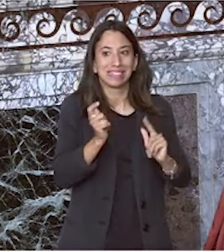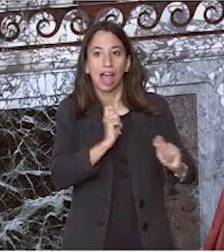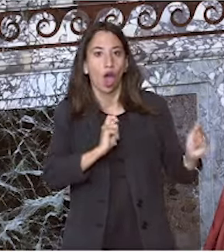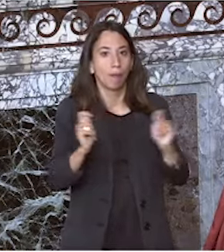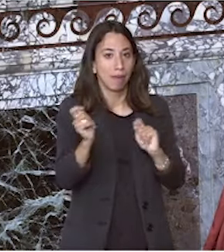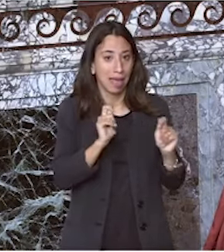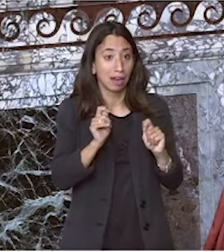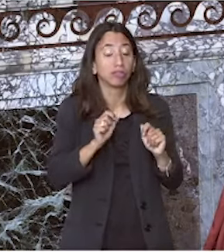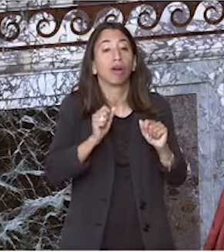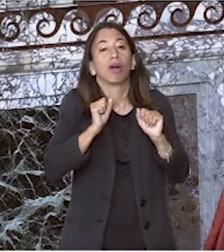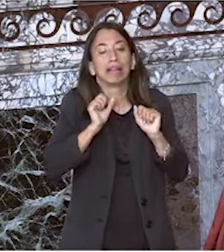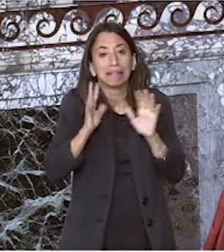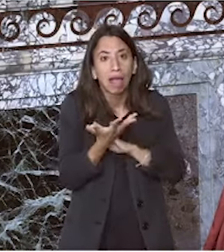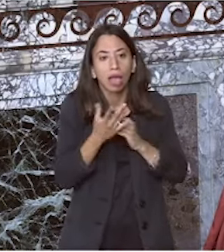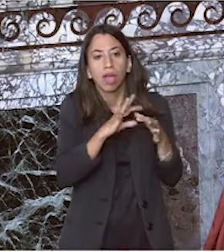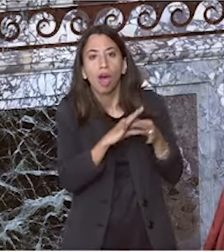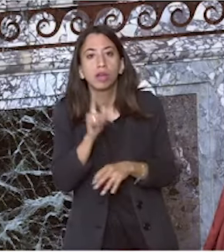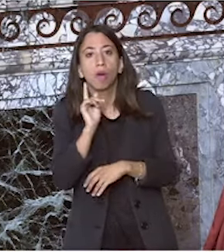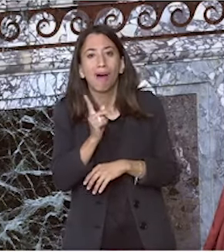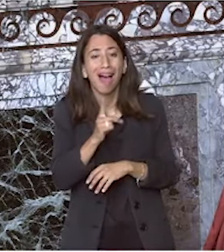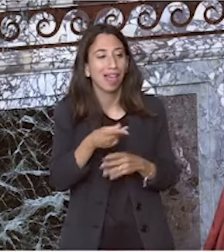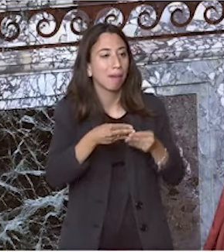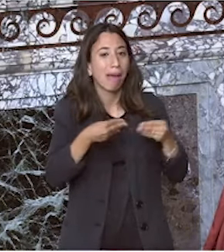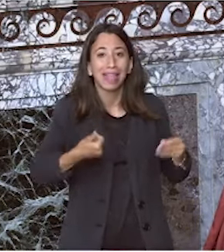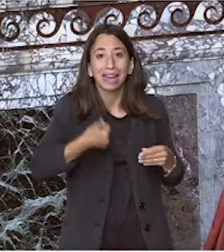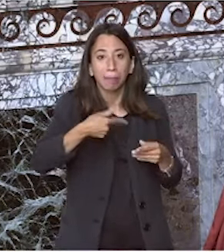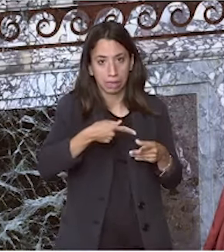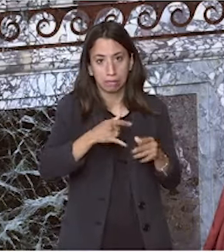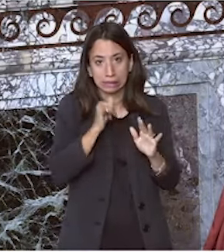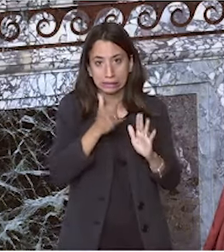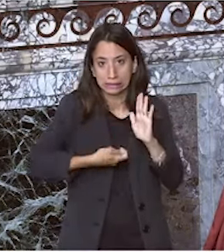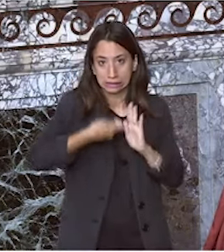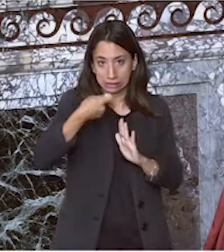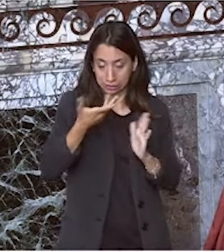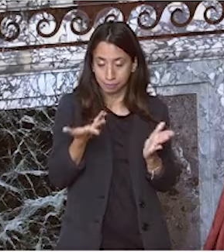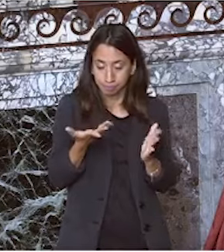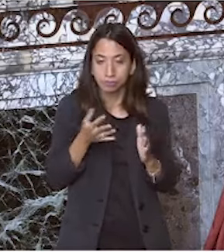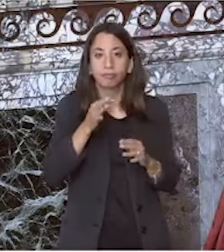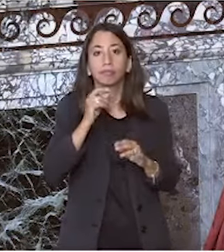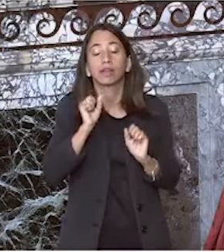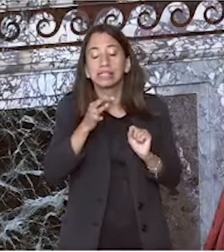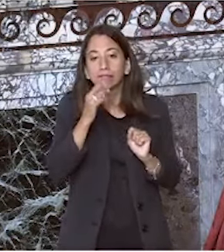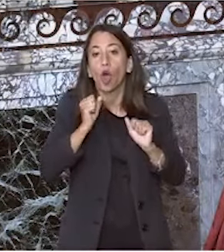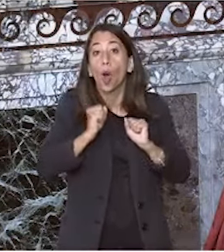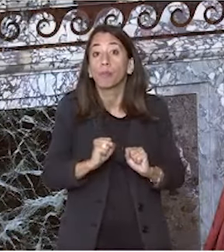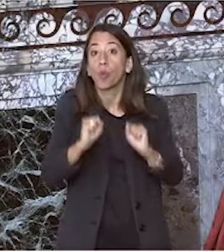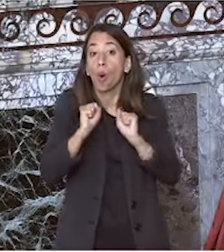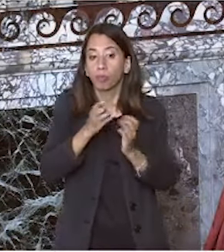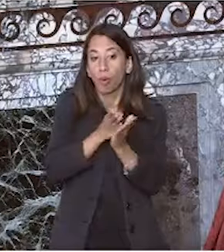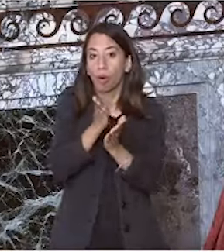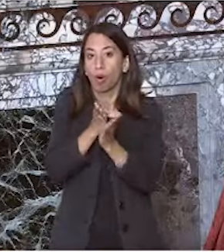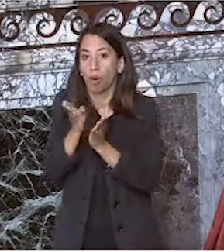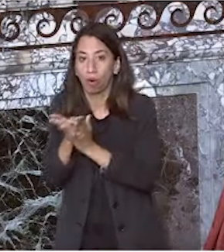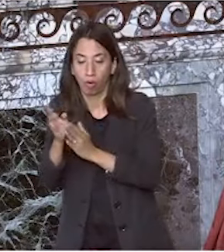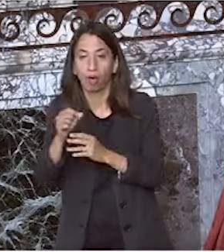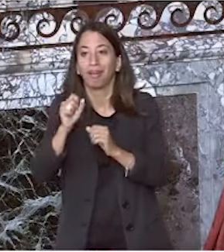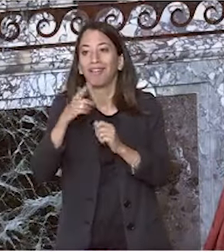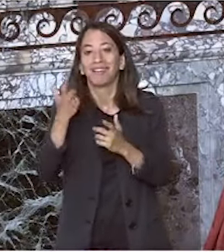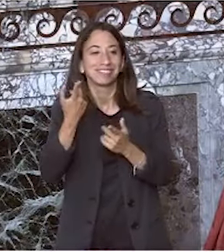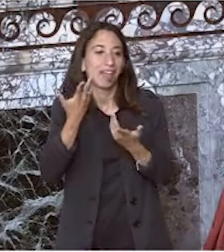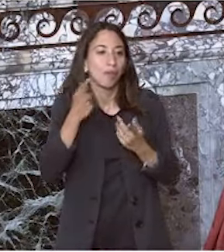rincari delle materie prime. Le politiche monetarie restrittive attuate in più paesi potrebbero comprimere consumi e investimenti più di